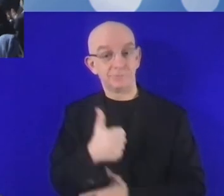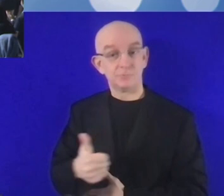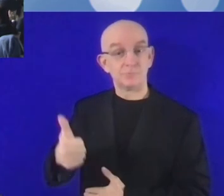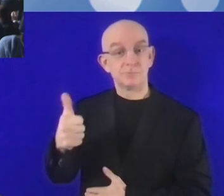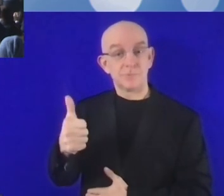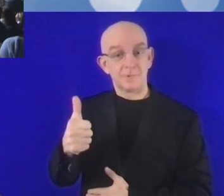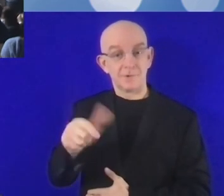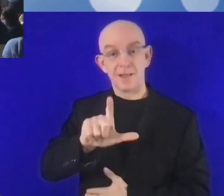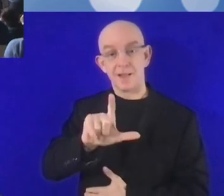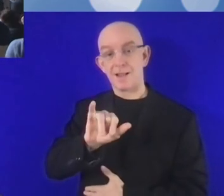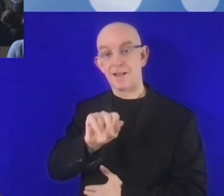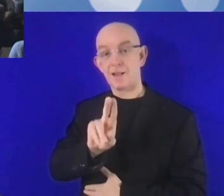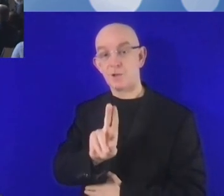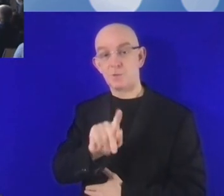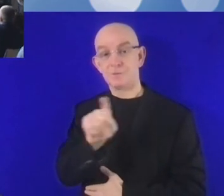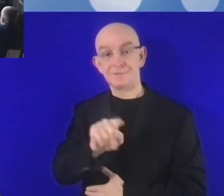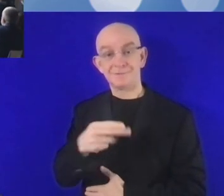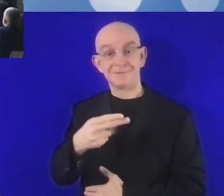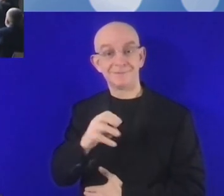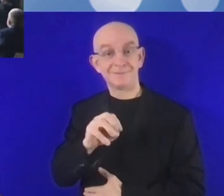秘书长。